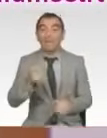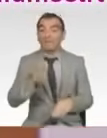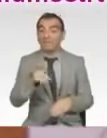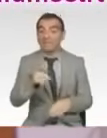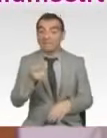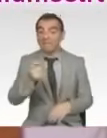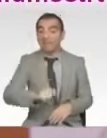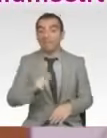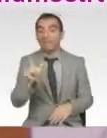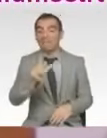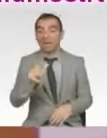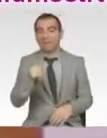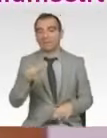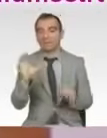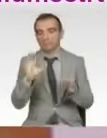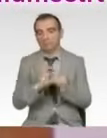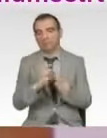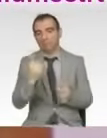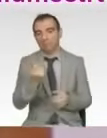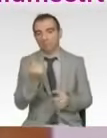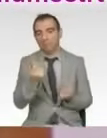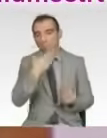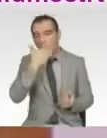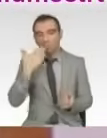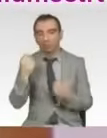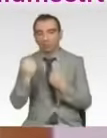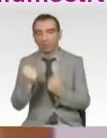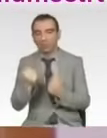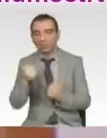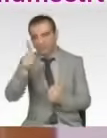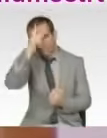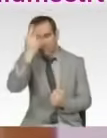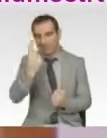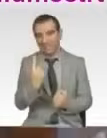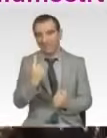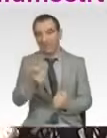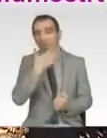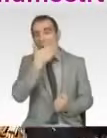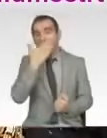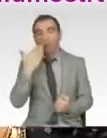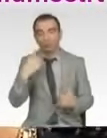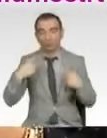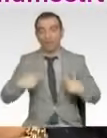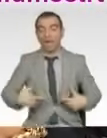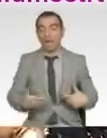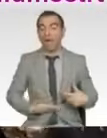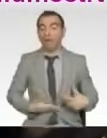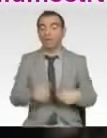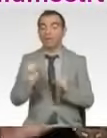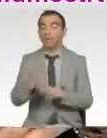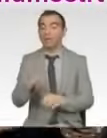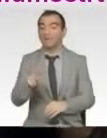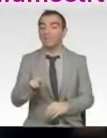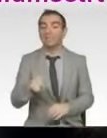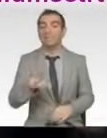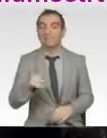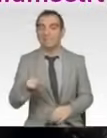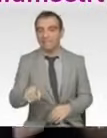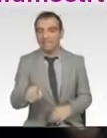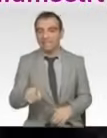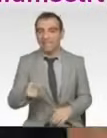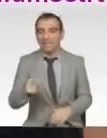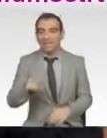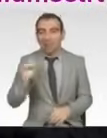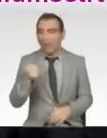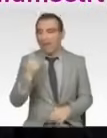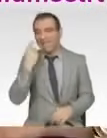yapabileceğinize dair de bu işte orucu tuttururken sadece oruç olarak yani bedeni aç olarak bırakmak değil de aynı zamanda manevi değerlerimizi